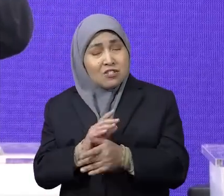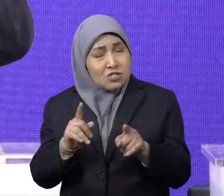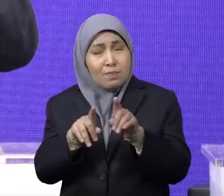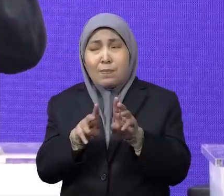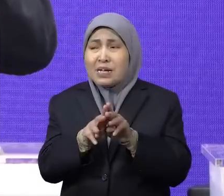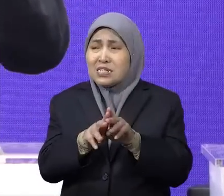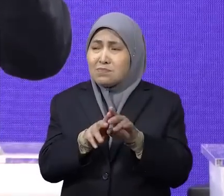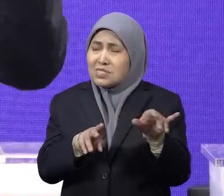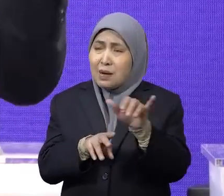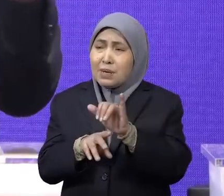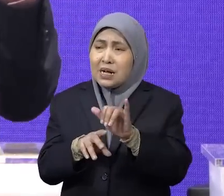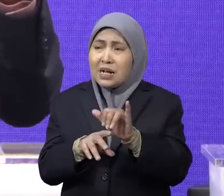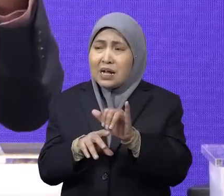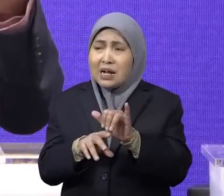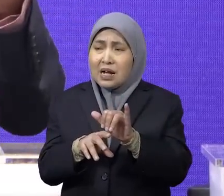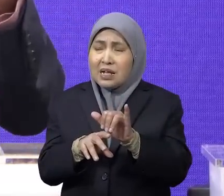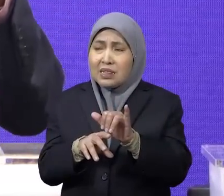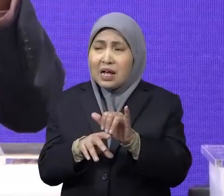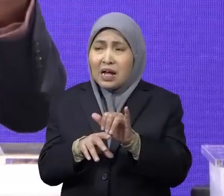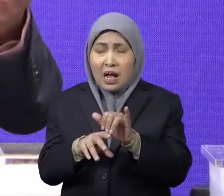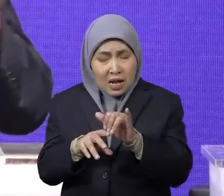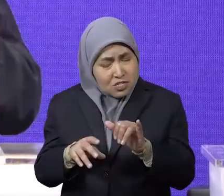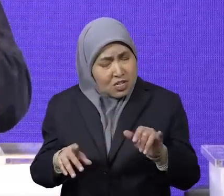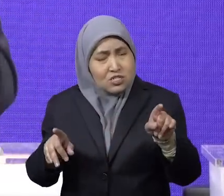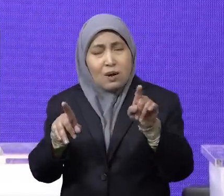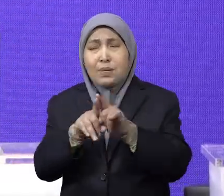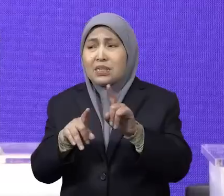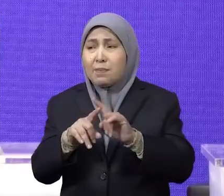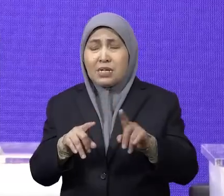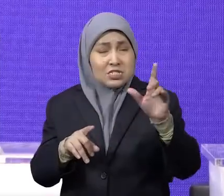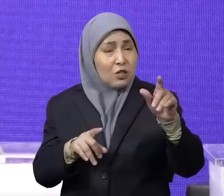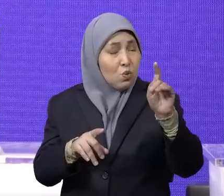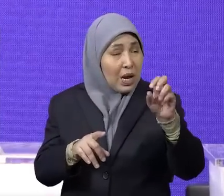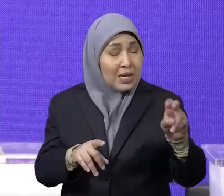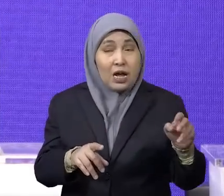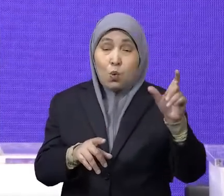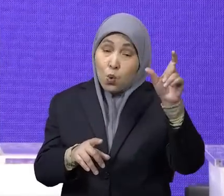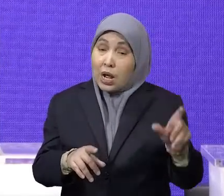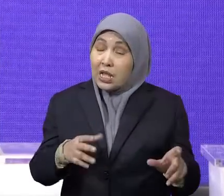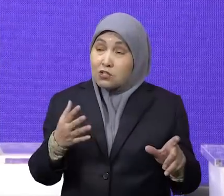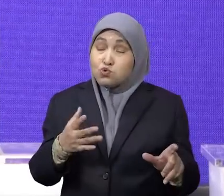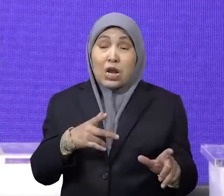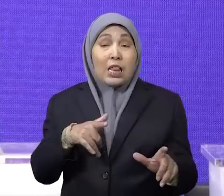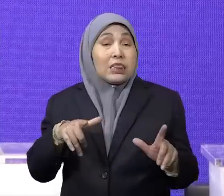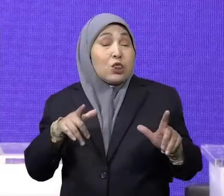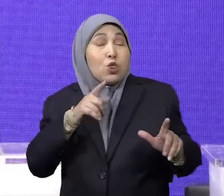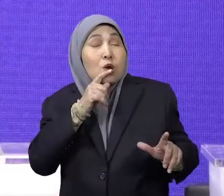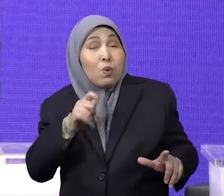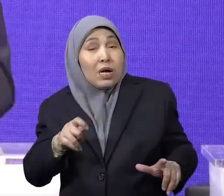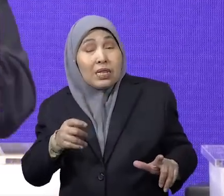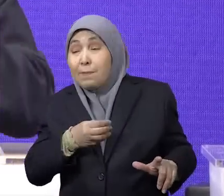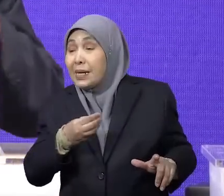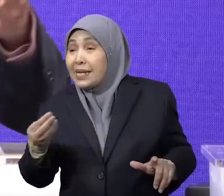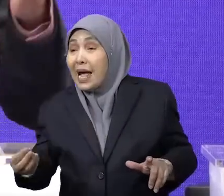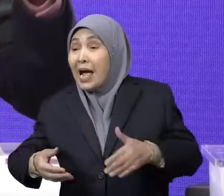Perumpamaan yang hampir sama ataupun keadaan yang sama, insiden yang hampir sama, satu keadaan orang yang sudah lewat usianya tetapi dikurniakan